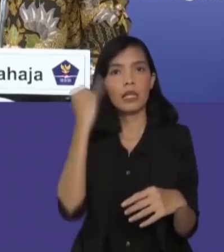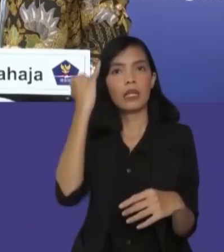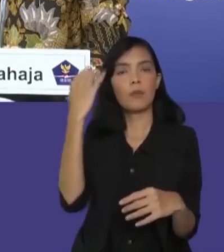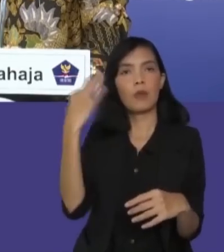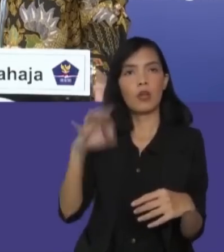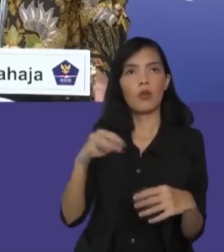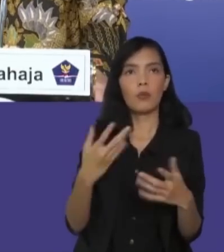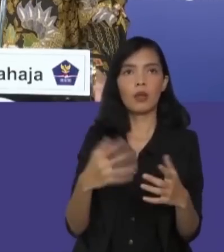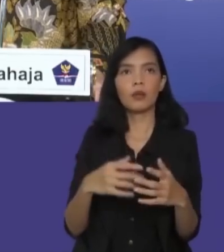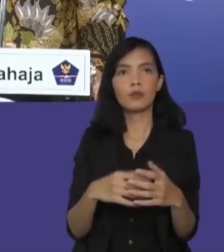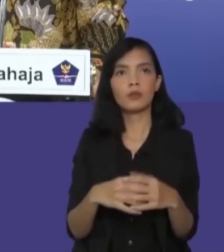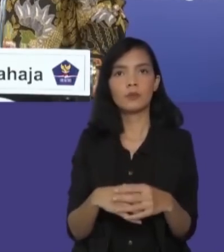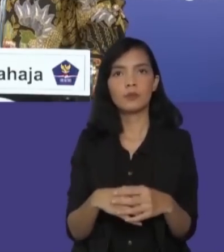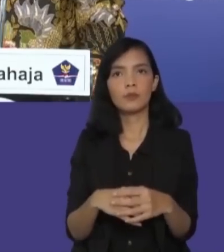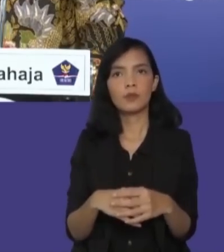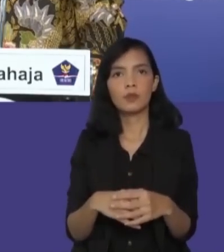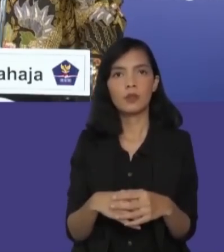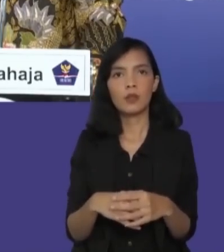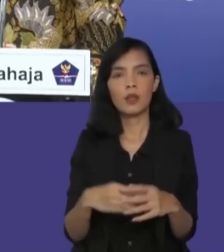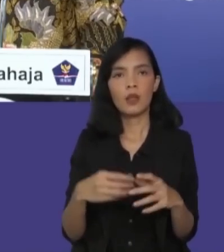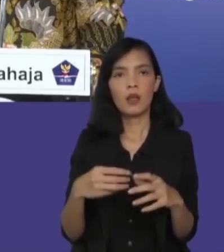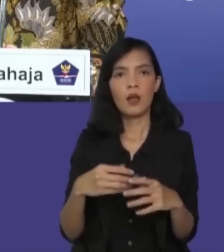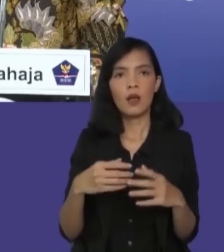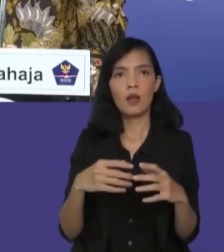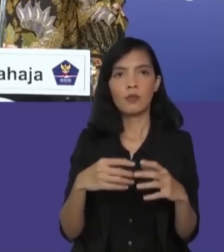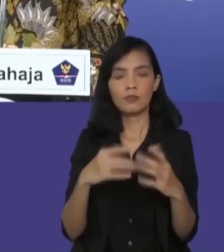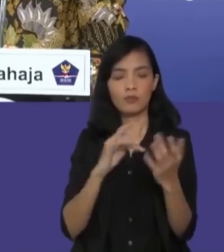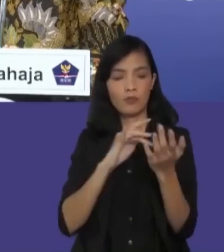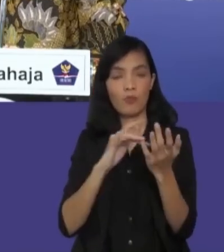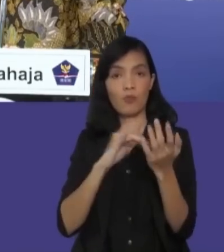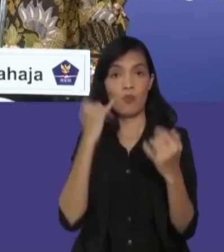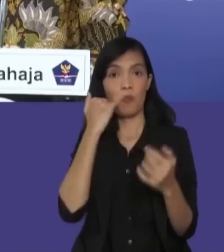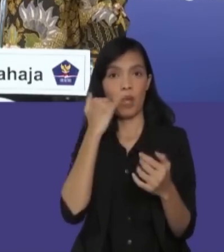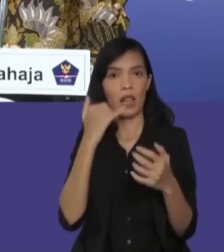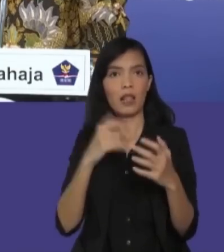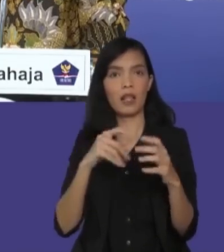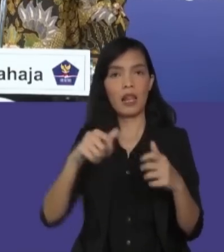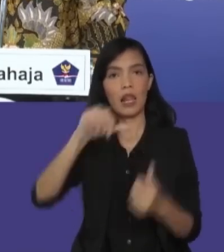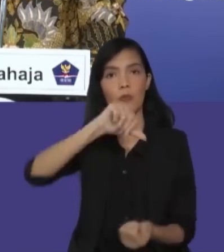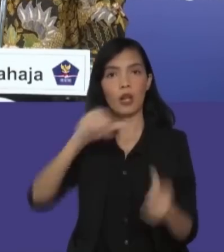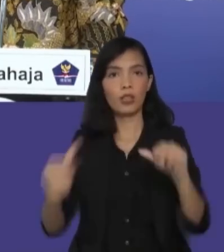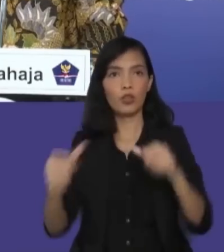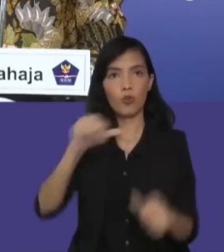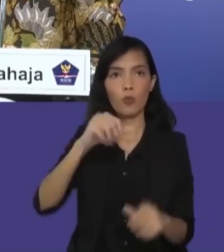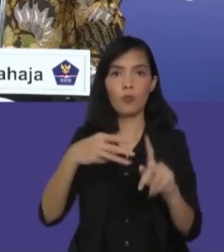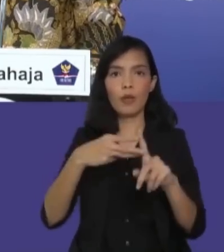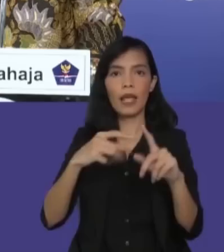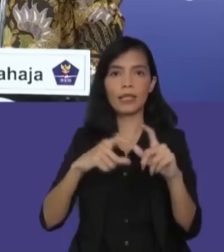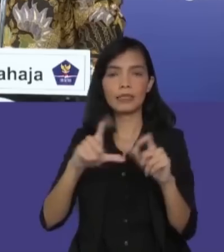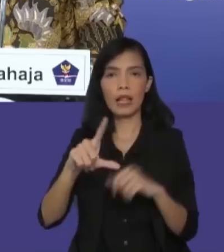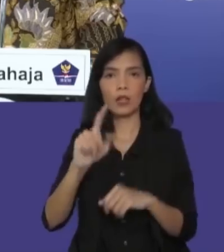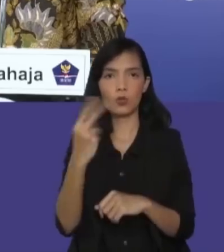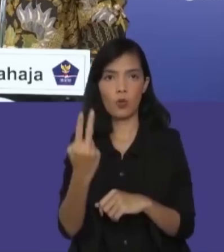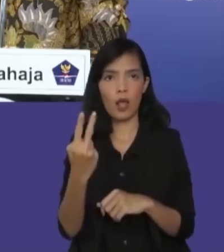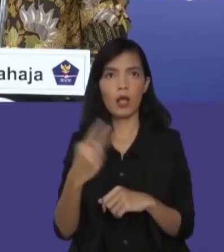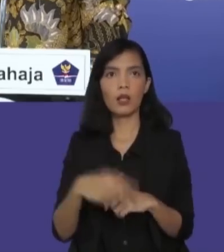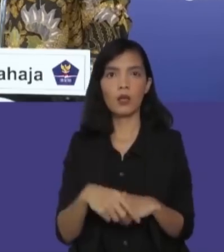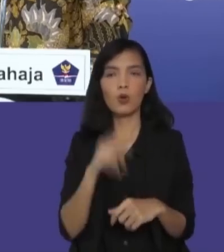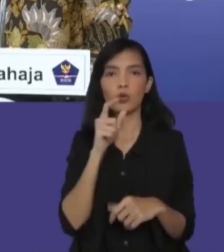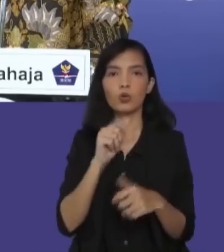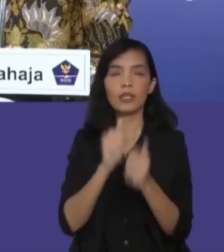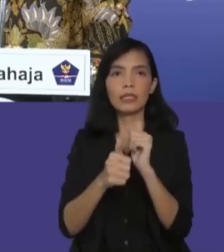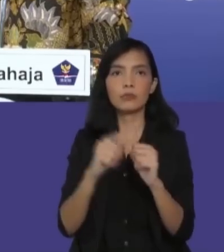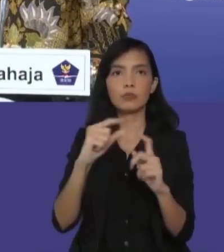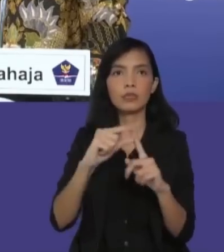adalah Mobile Laboratory BSL-2. BSL-2 adalah jenis laboratorium yang saat ini dipakai untuk pengujian